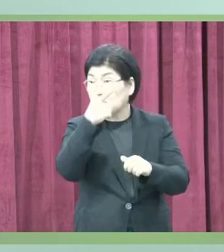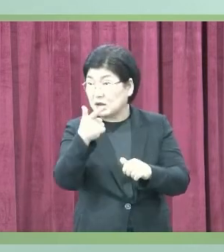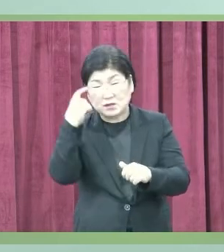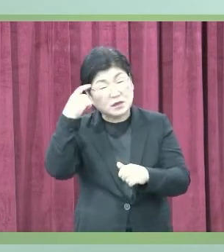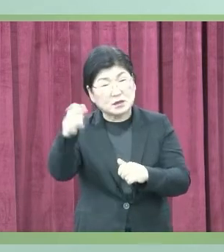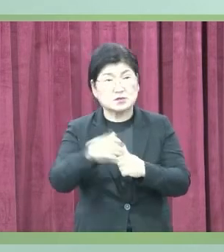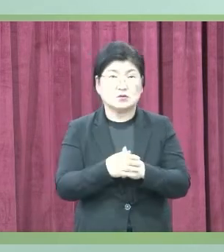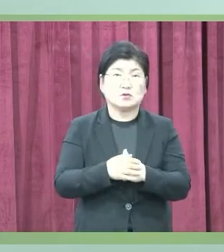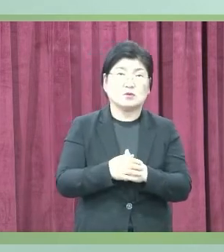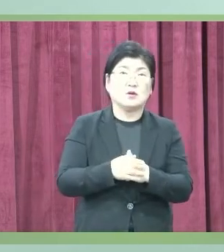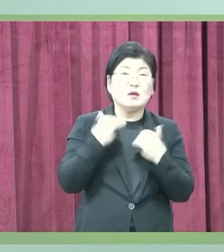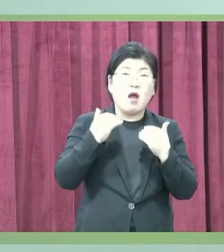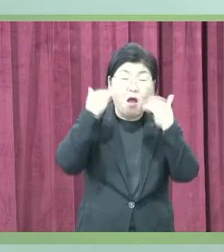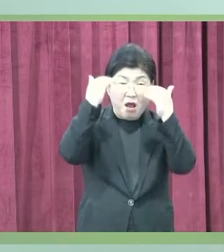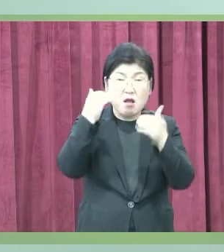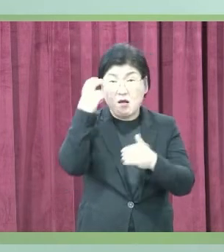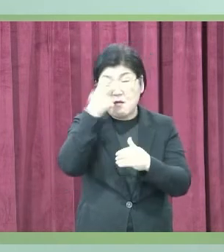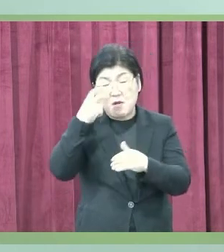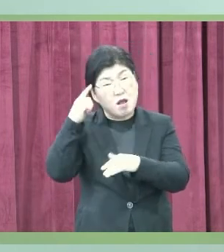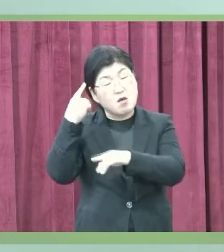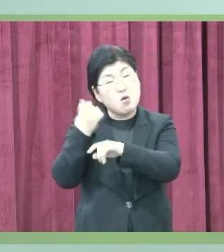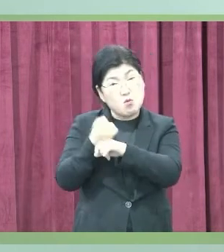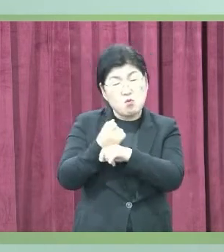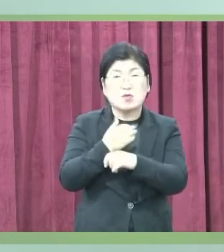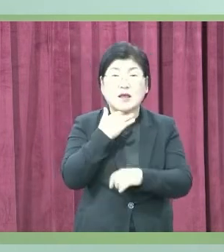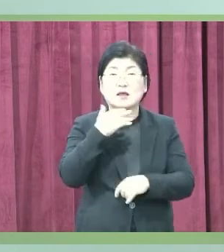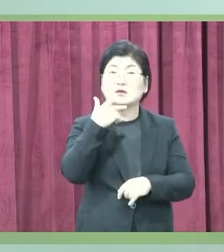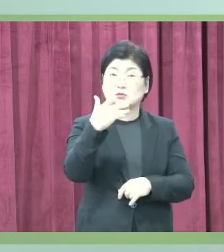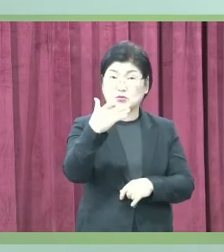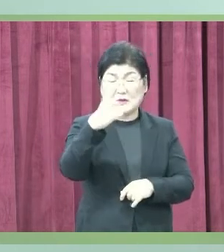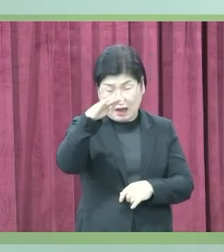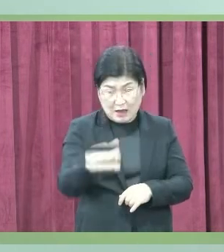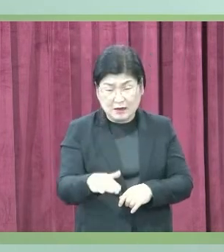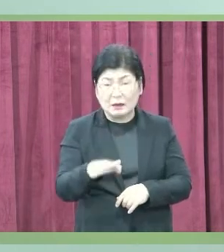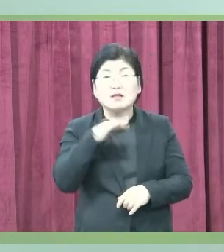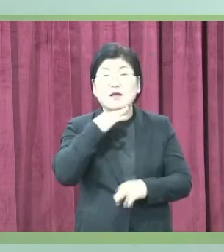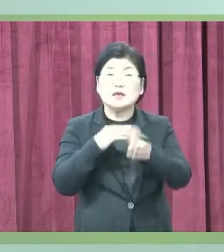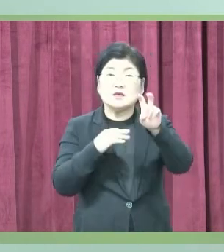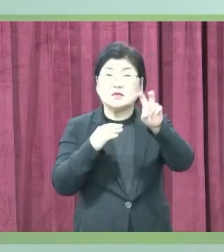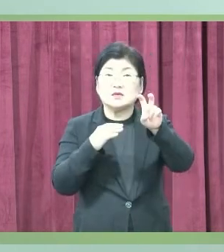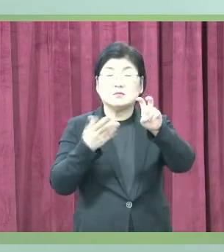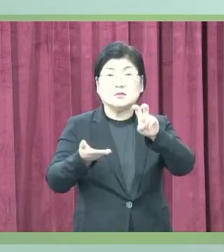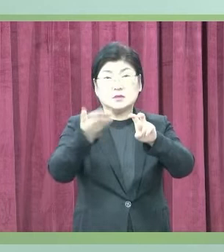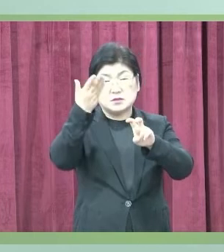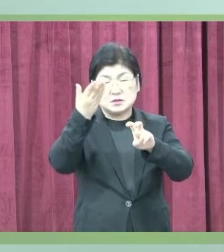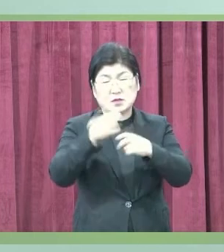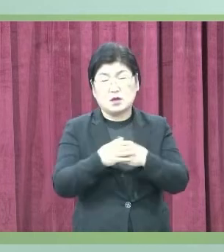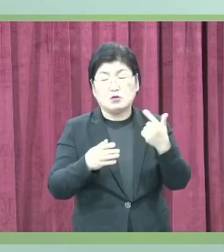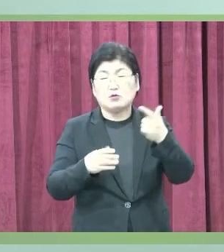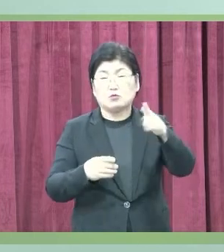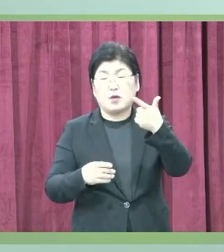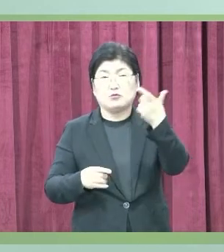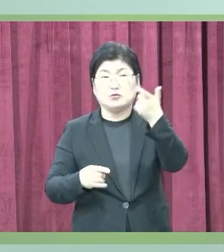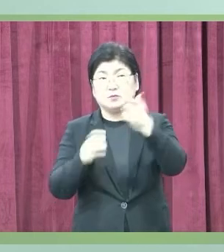연구는 성인 대상의 검진 연구이기 때문에 19세 이하를 제외한 20세 이상 6,660명을